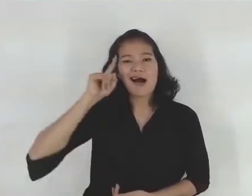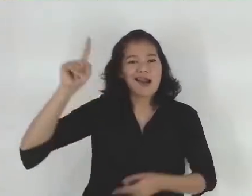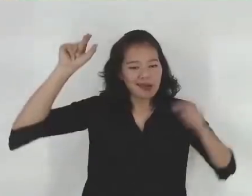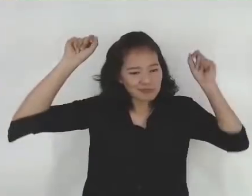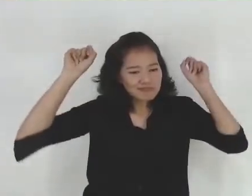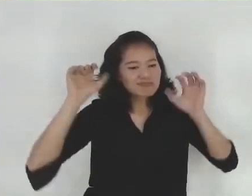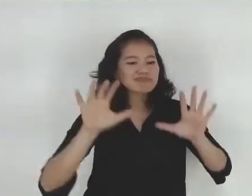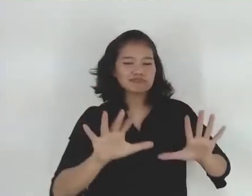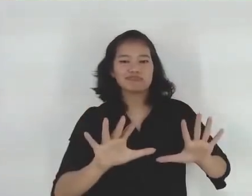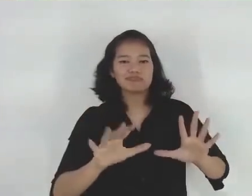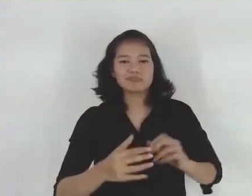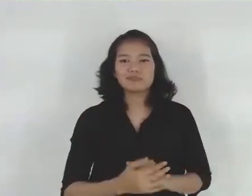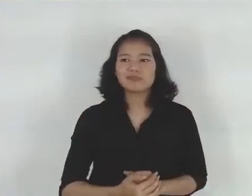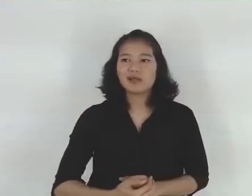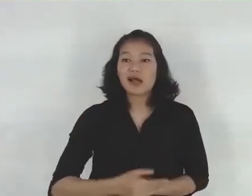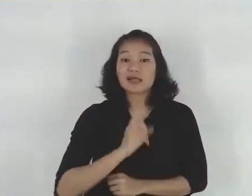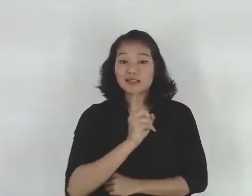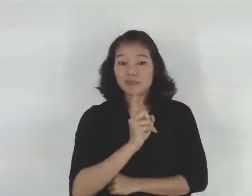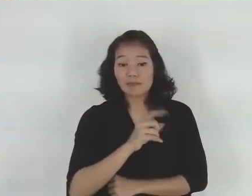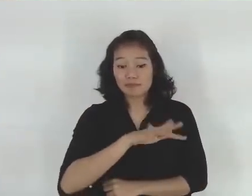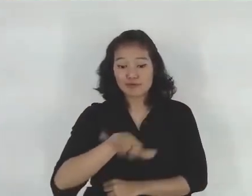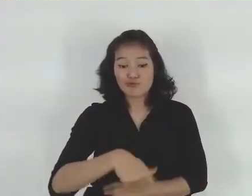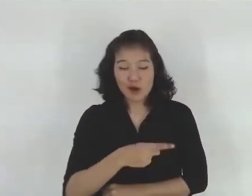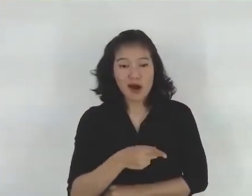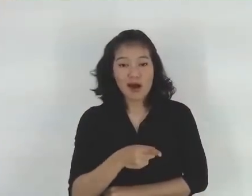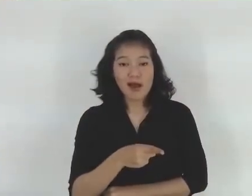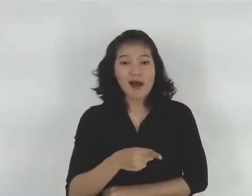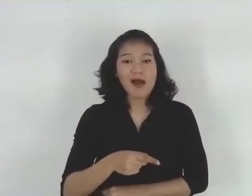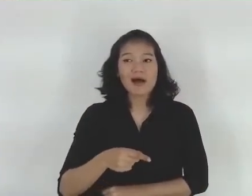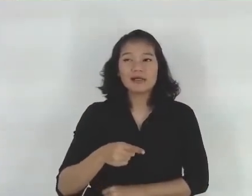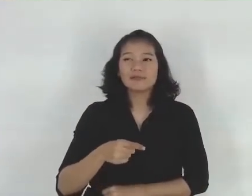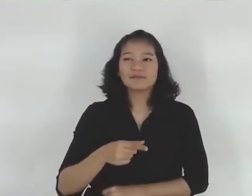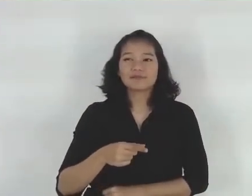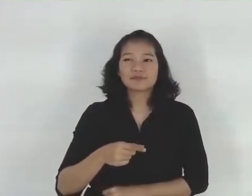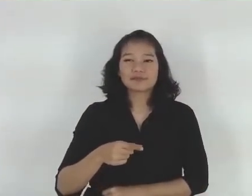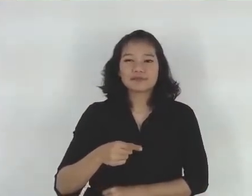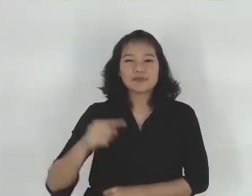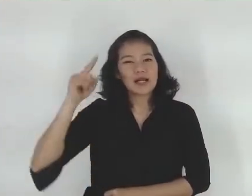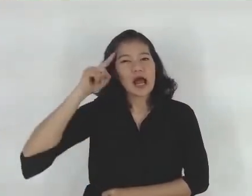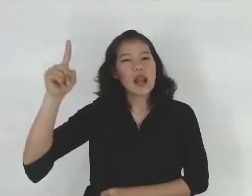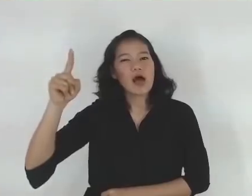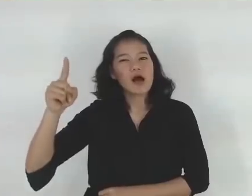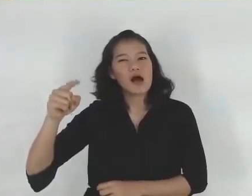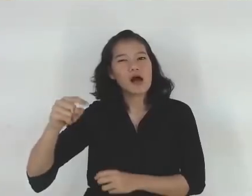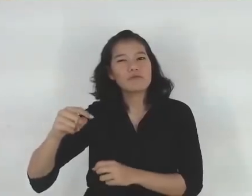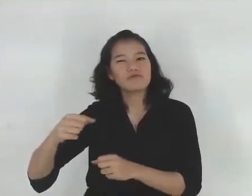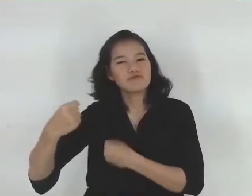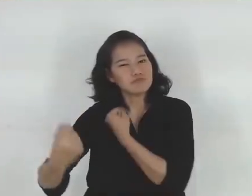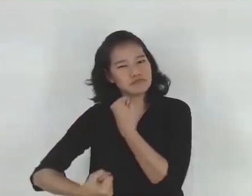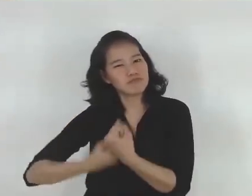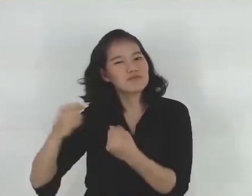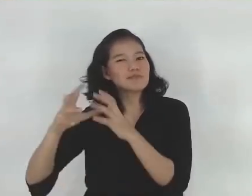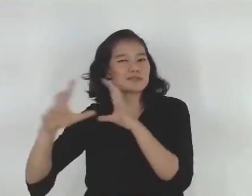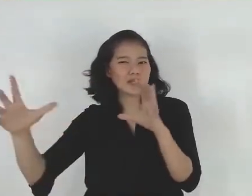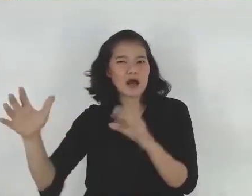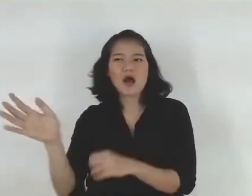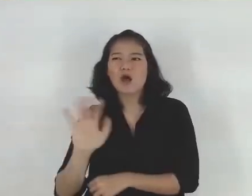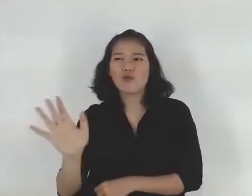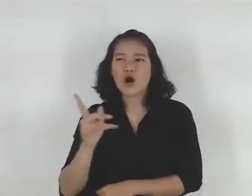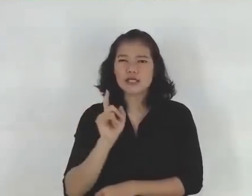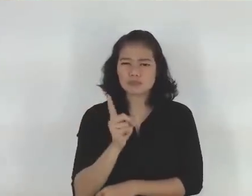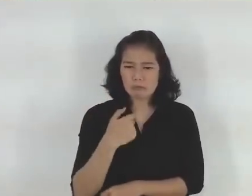Allah semua terjadi karena perbuatan besar Allah bukan karena